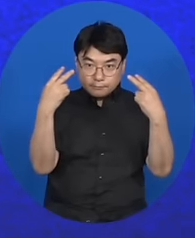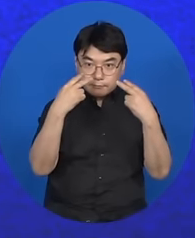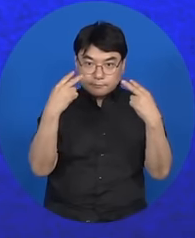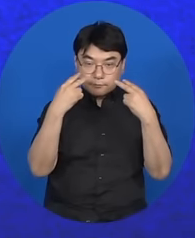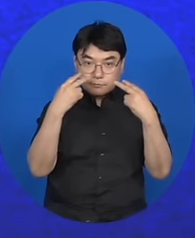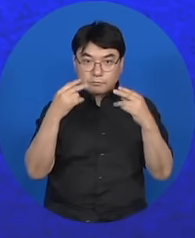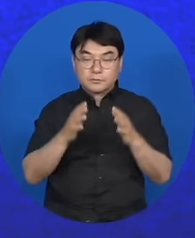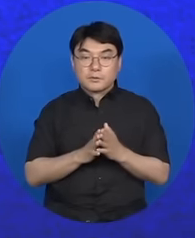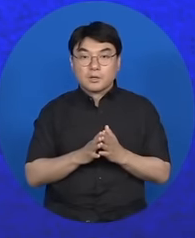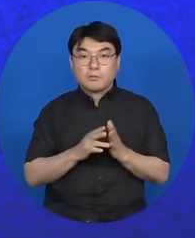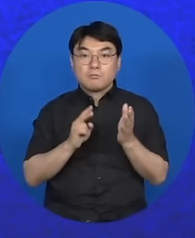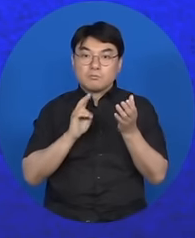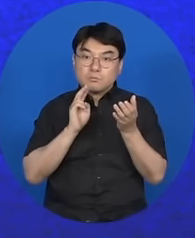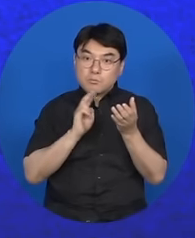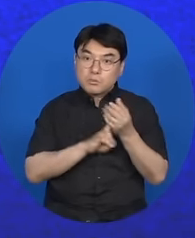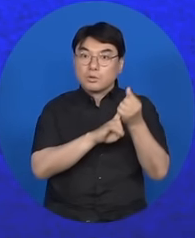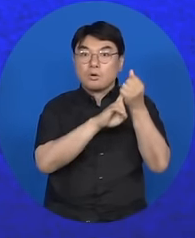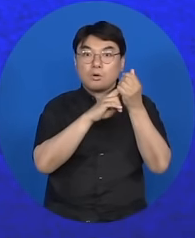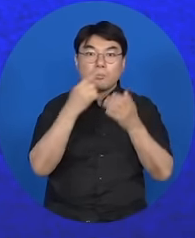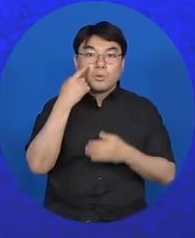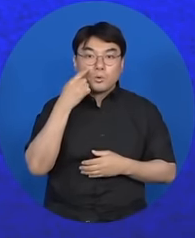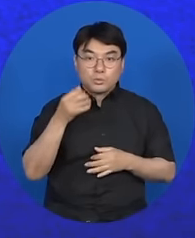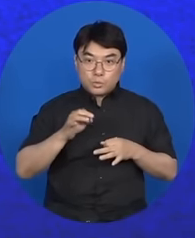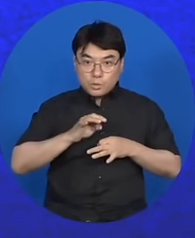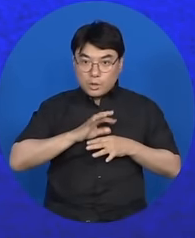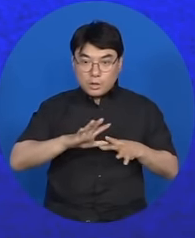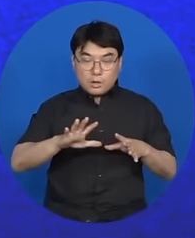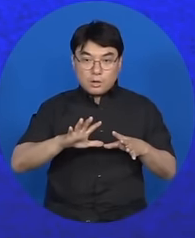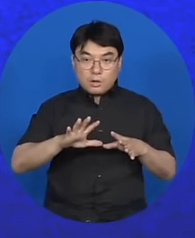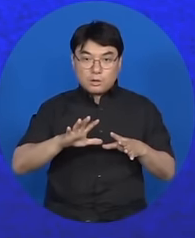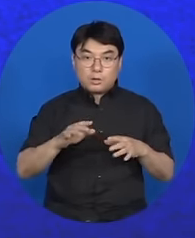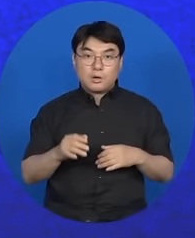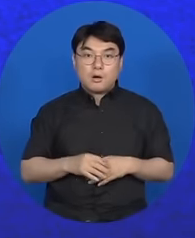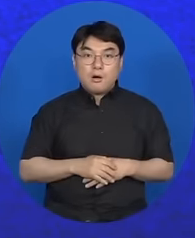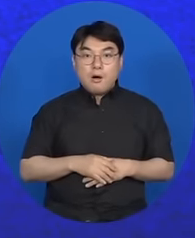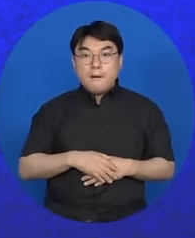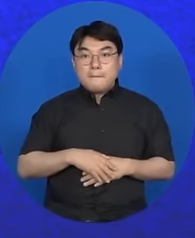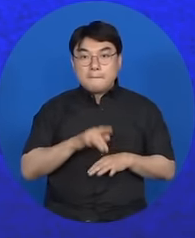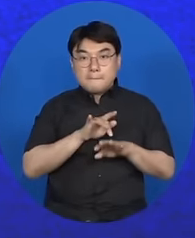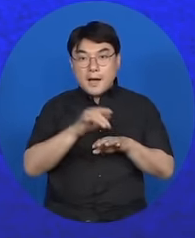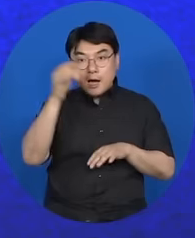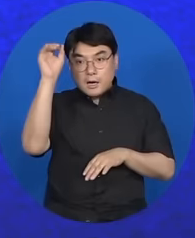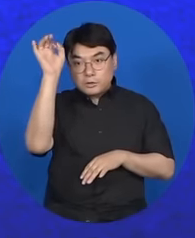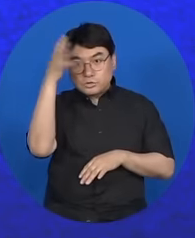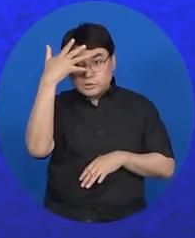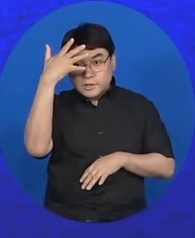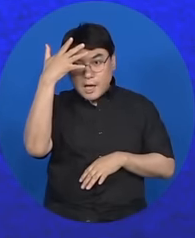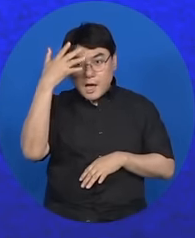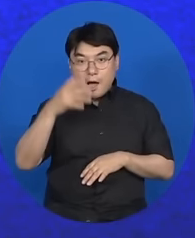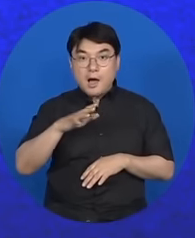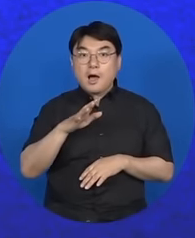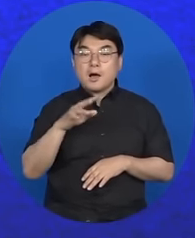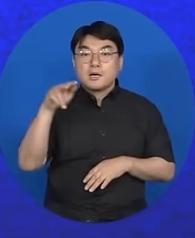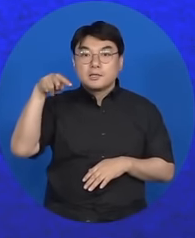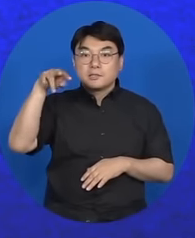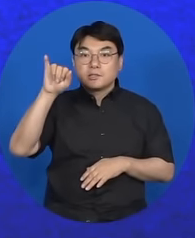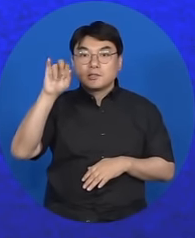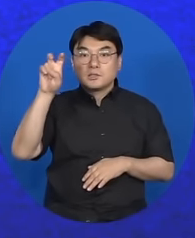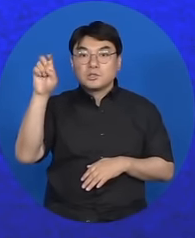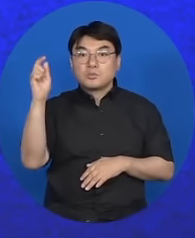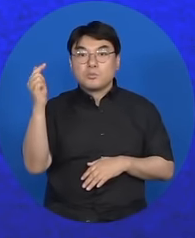큰 능력을 보고 놀랐다는 거예요. 그래서 그 중에 한 사람이었던 마술사 시몬은 빌립을 졸졸